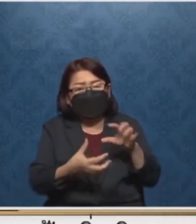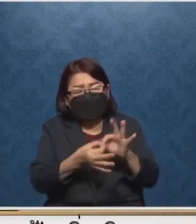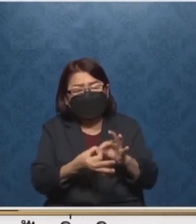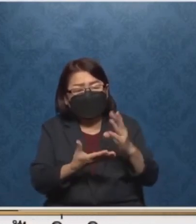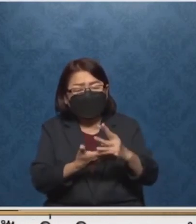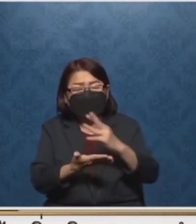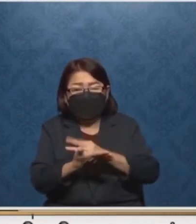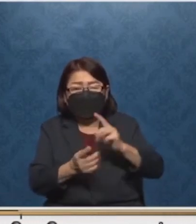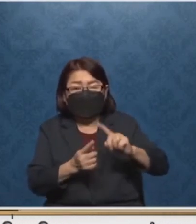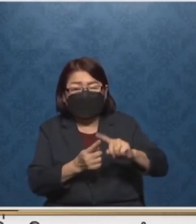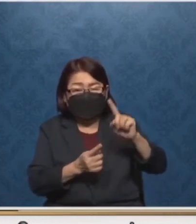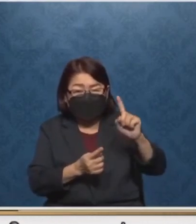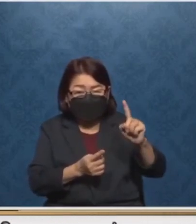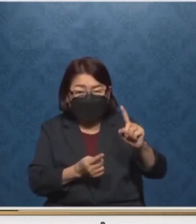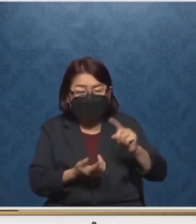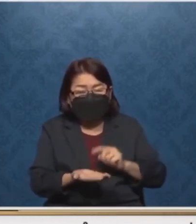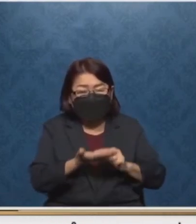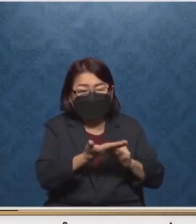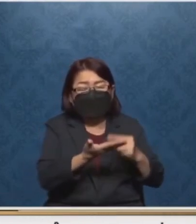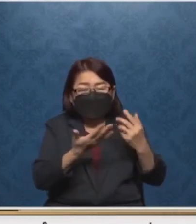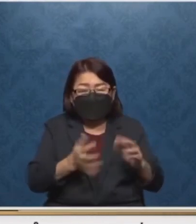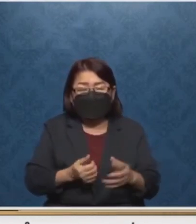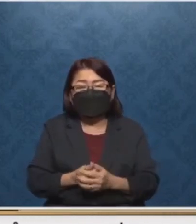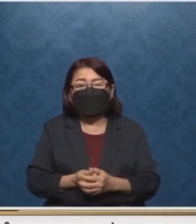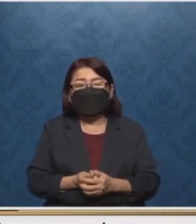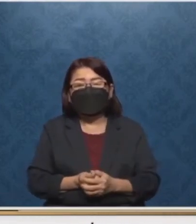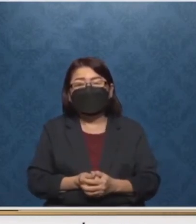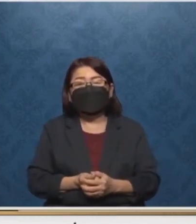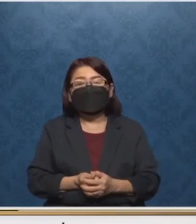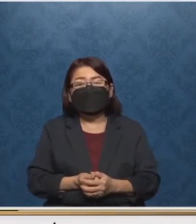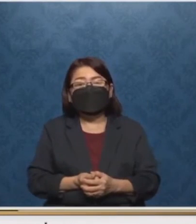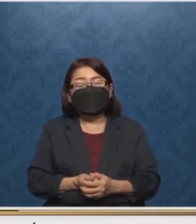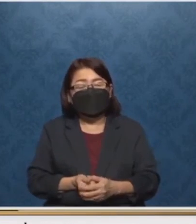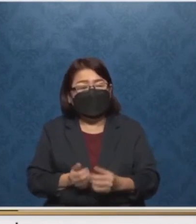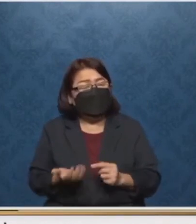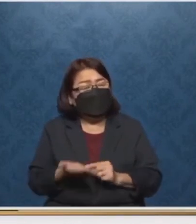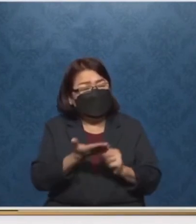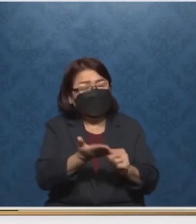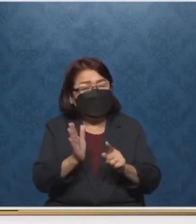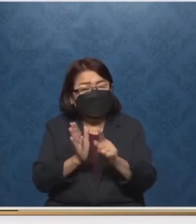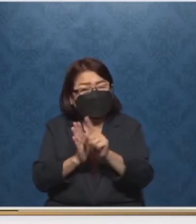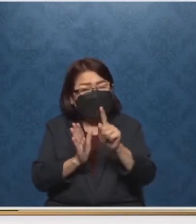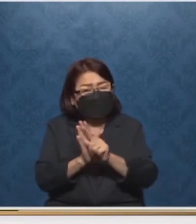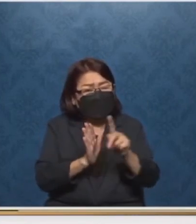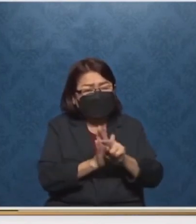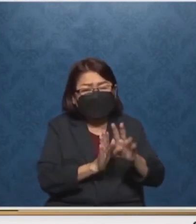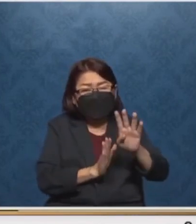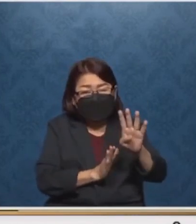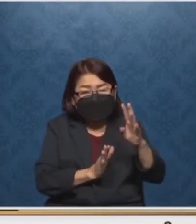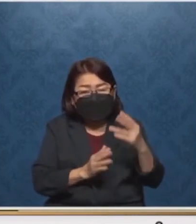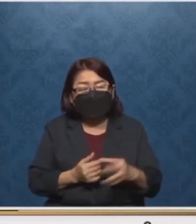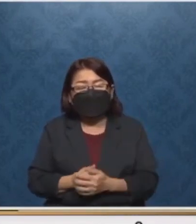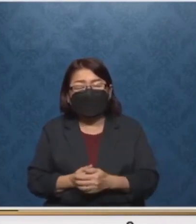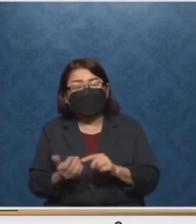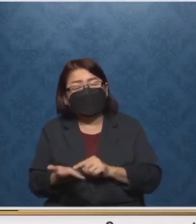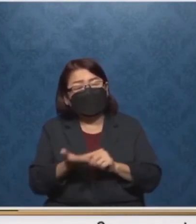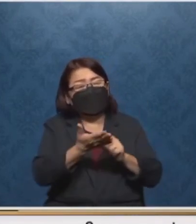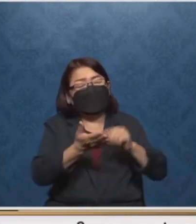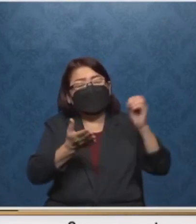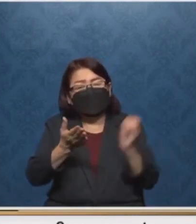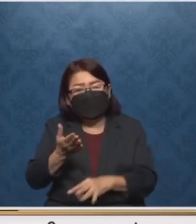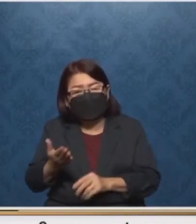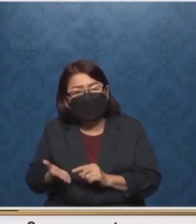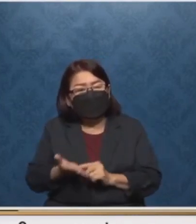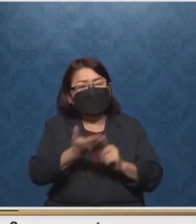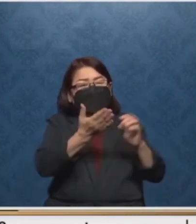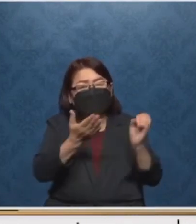ผู้แทนราษฎรแห่งนี้เป็นเวลาเป็นจำนวนถึง4ครั้งแล้วแต่ละครั้งนี่นะคะก็ถูกปัดตกไปด้วยอุปสรรค